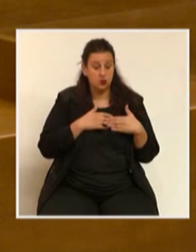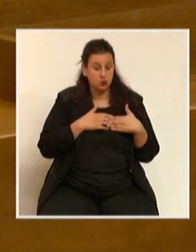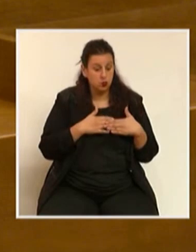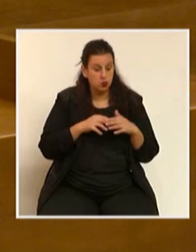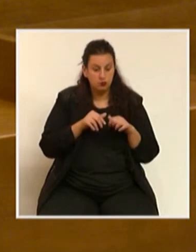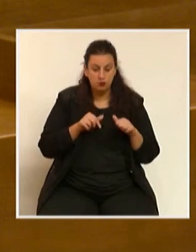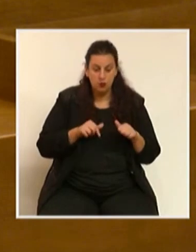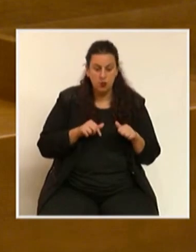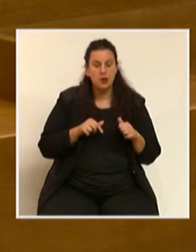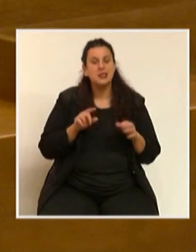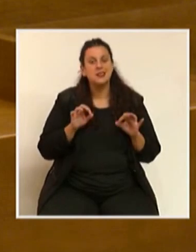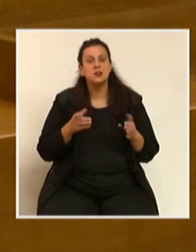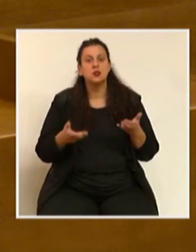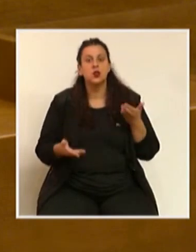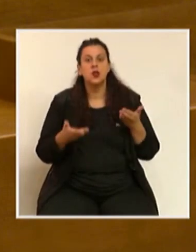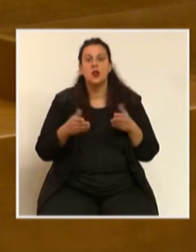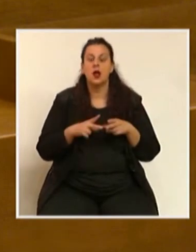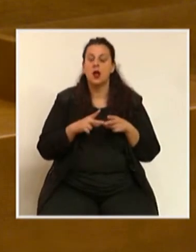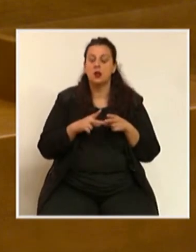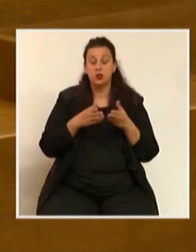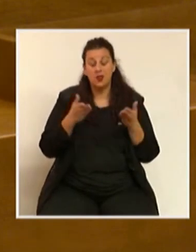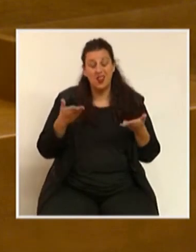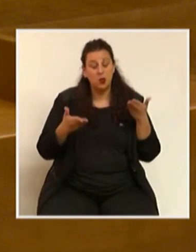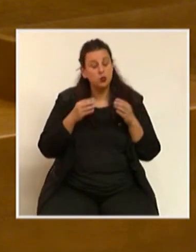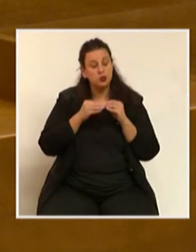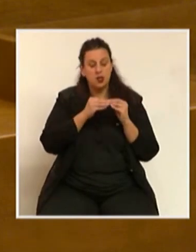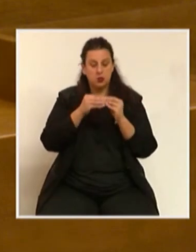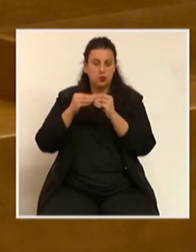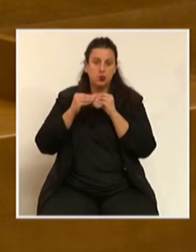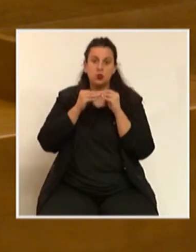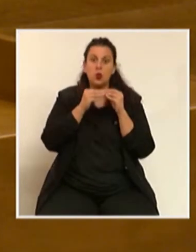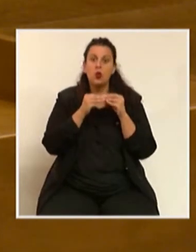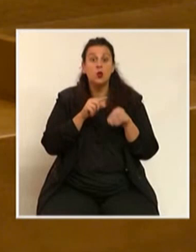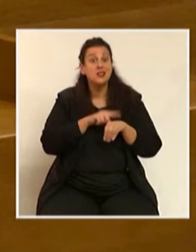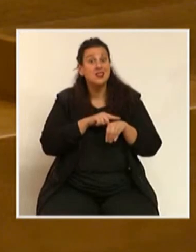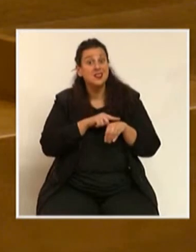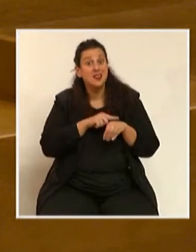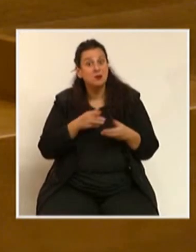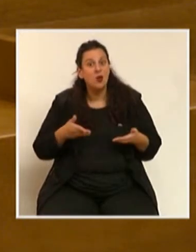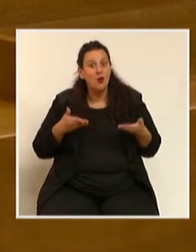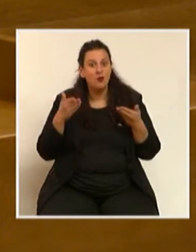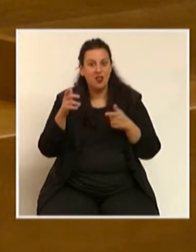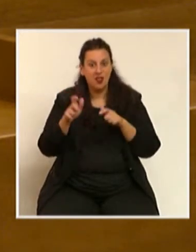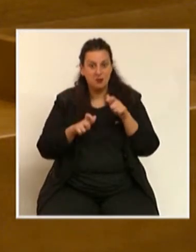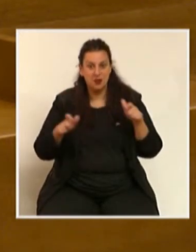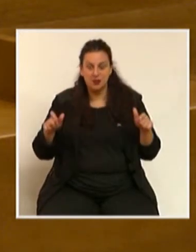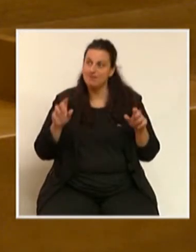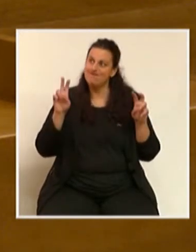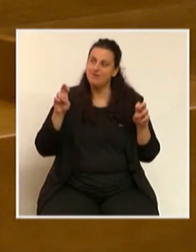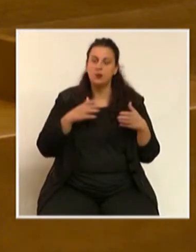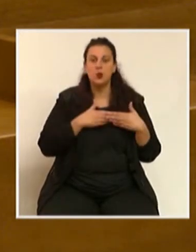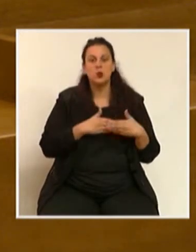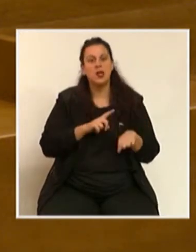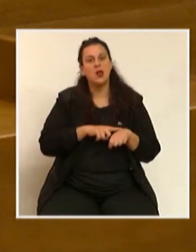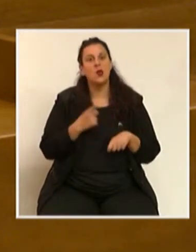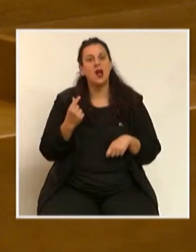allí es va produir l'obertura de la legislatura al Congrés, que es reunia de forma conjunta amb el Senat, i ell és senador, va enviar una